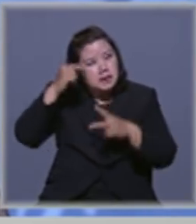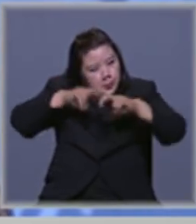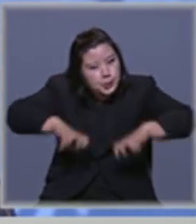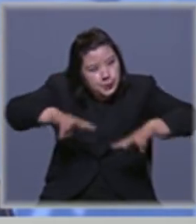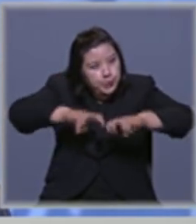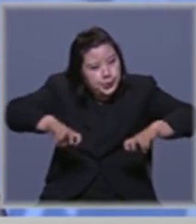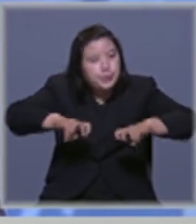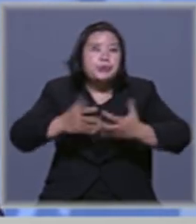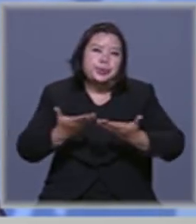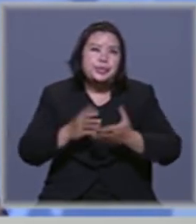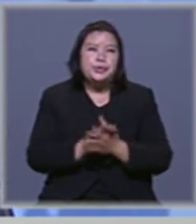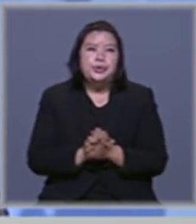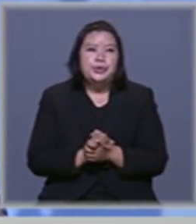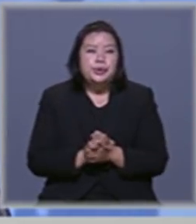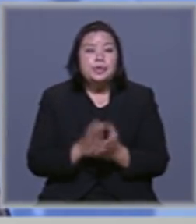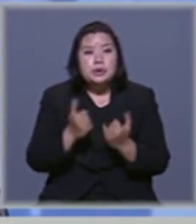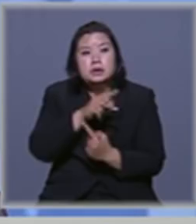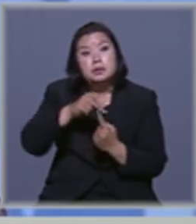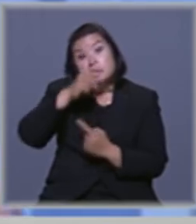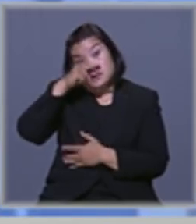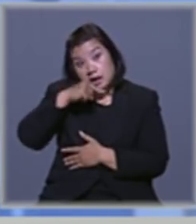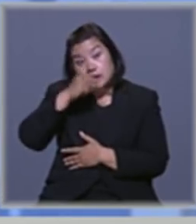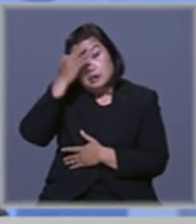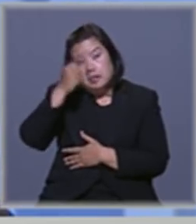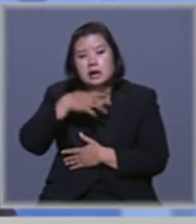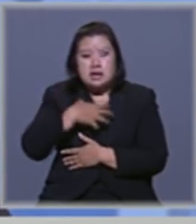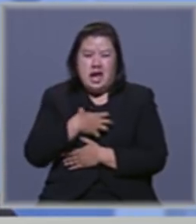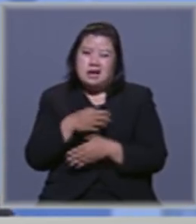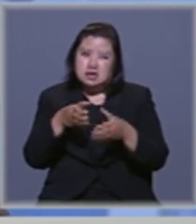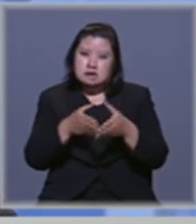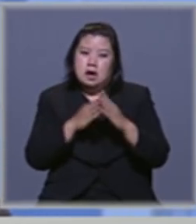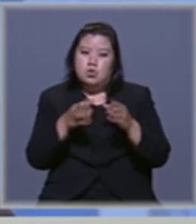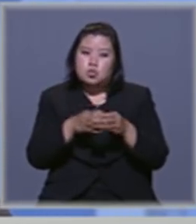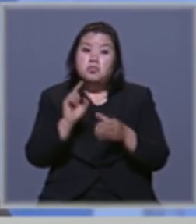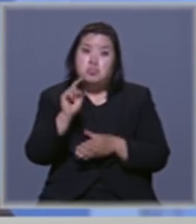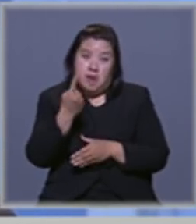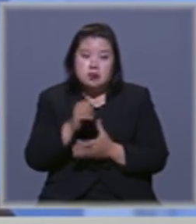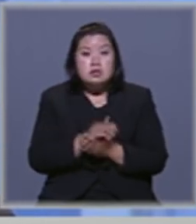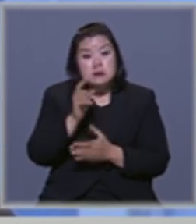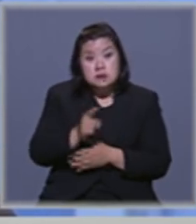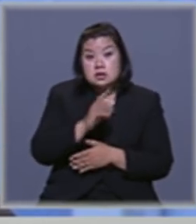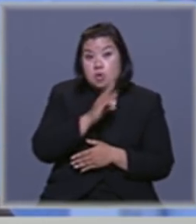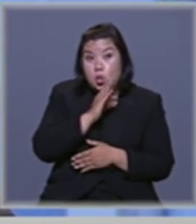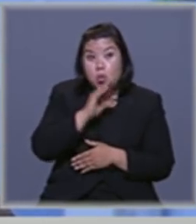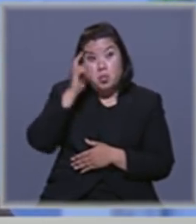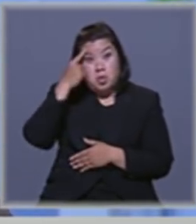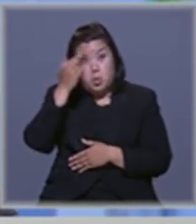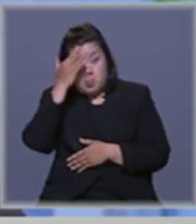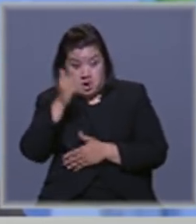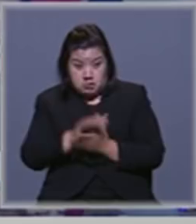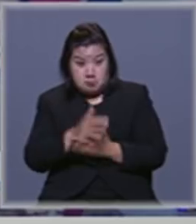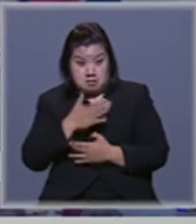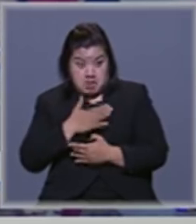ะเพราะฉะนั้นเองเพื่อไทยถึงคิดจะแยกพรรคแต่เขาแยกพรรคจริงหรือเปล่าเราไม่รู้นะเดี๋ยวมาเอาเราไปเป็นพยานจับพรรคเพื่อ